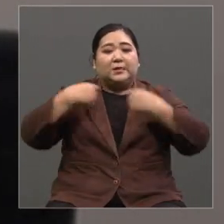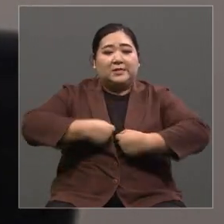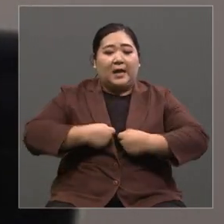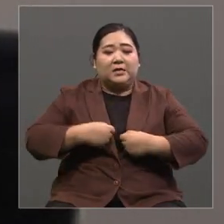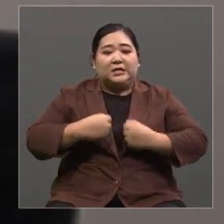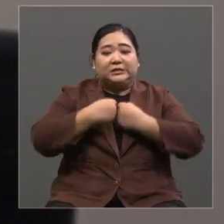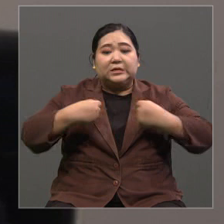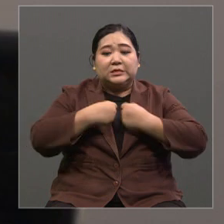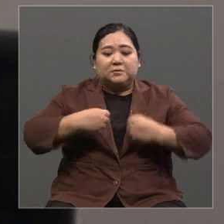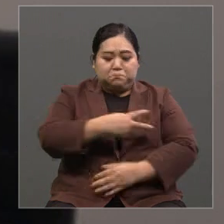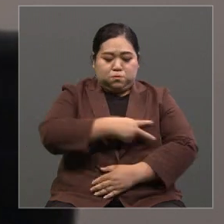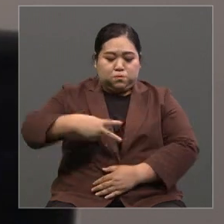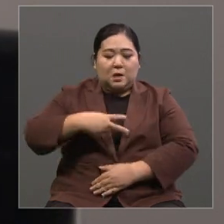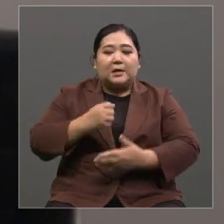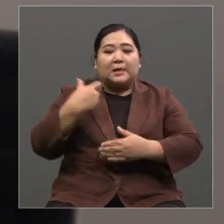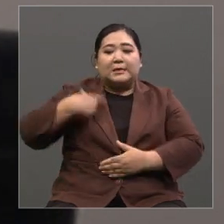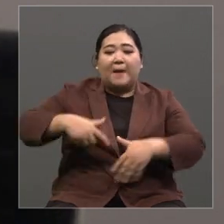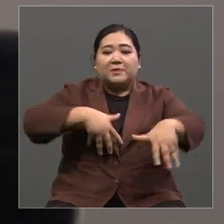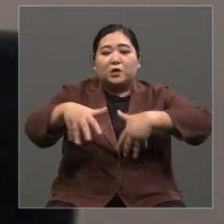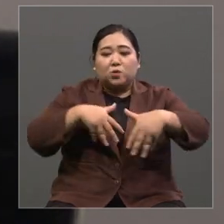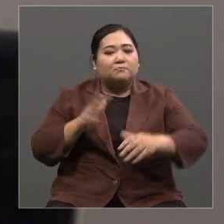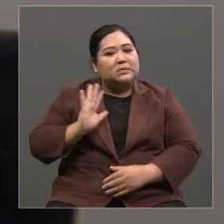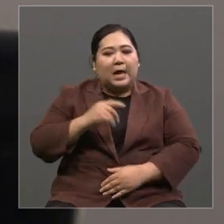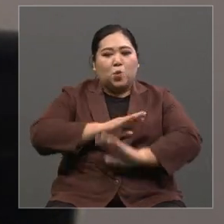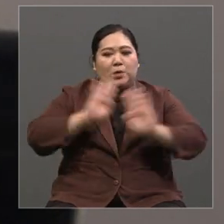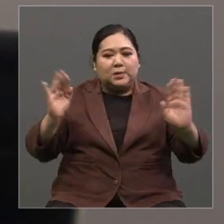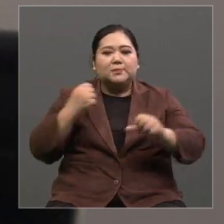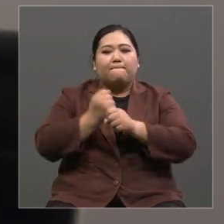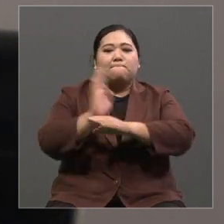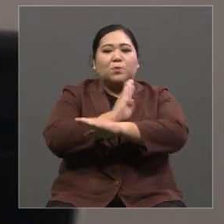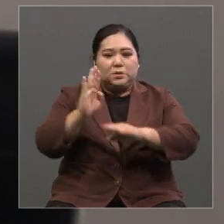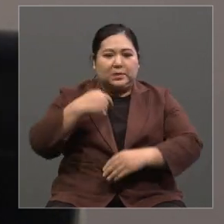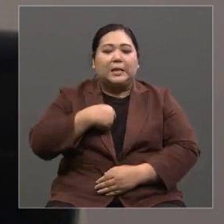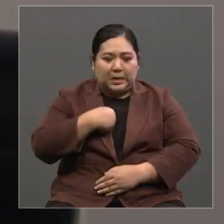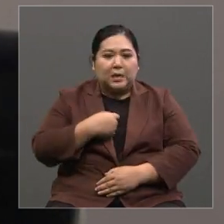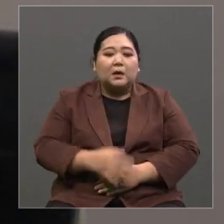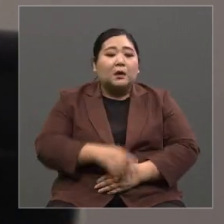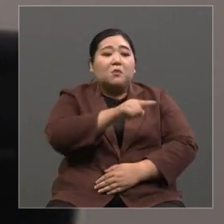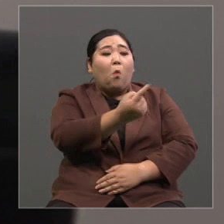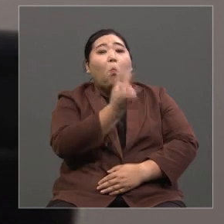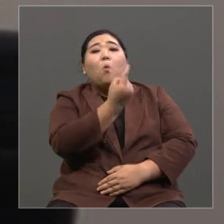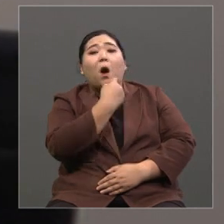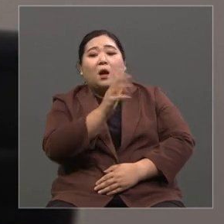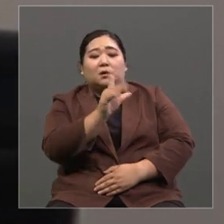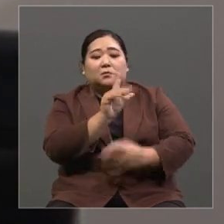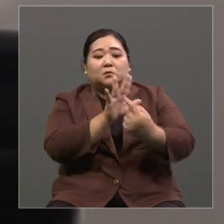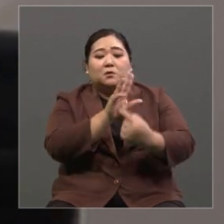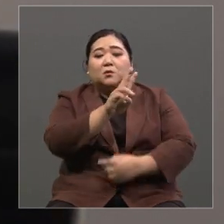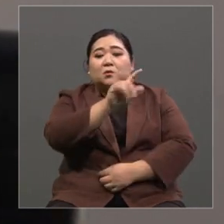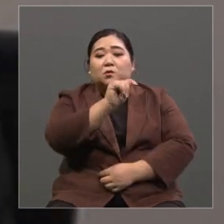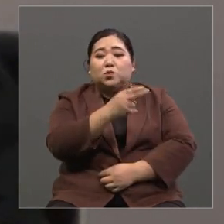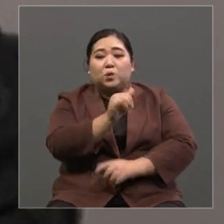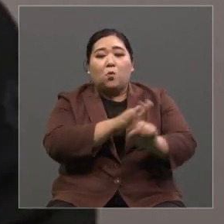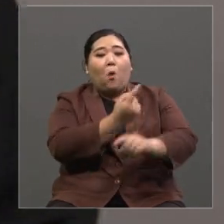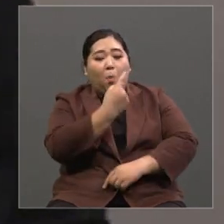เลยนะครับผมก็ทำของผมนัดผู้สื่อข่าวมาแถลงข่าวนะที่พี่ชูวิทย์เอามาเปิดเผยอ่ะมันก็มีที่แถลงแล้ว